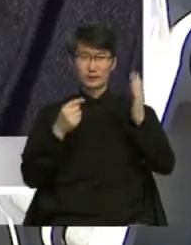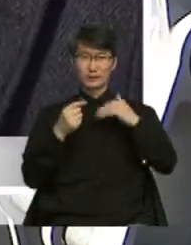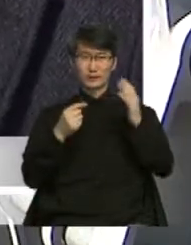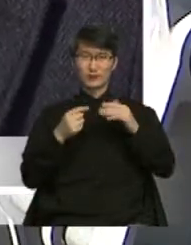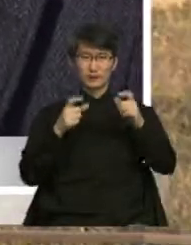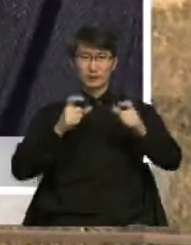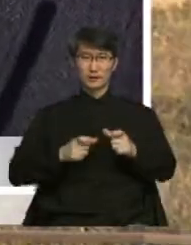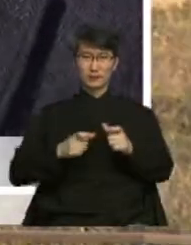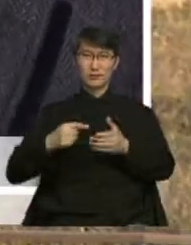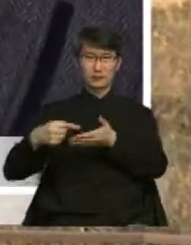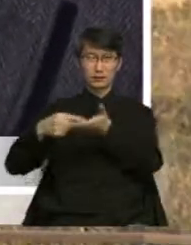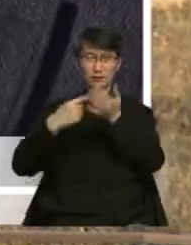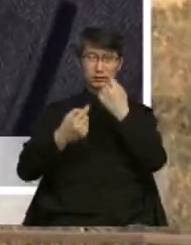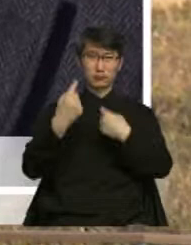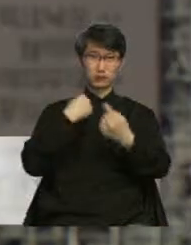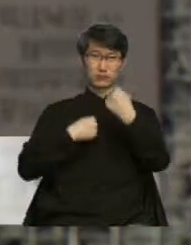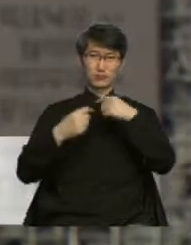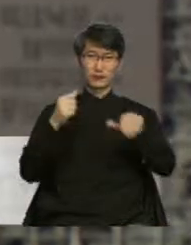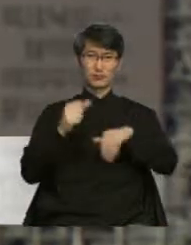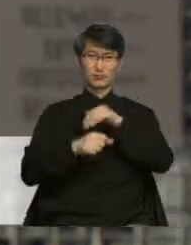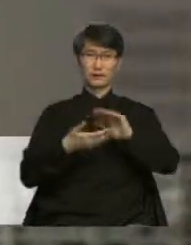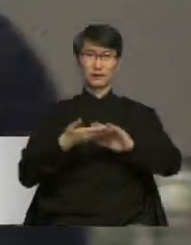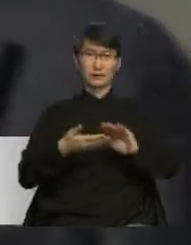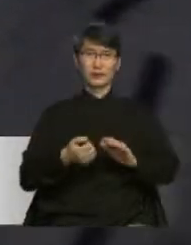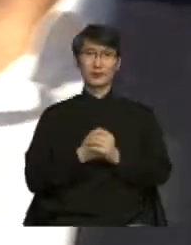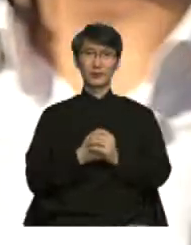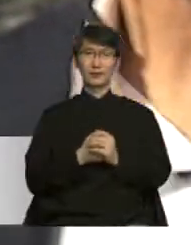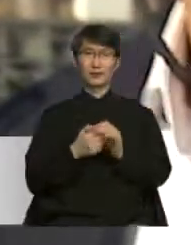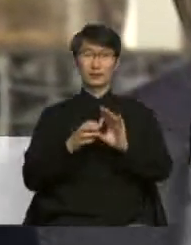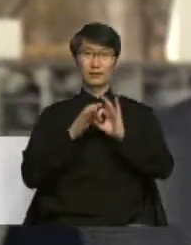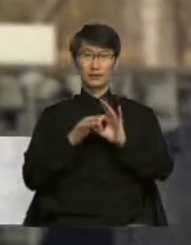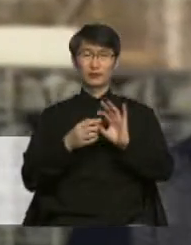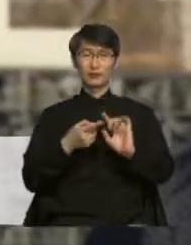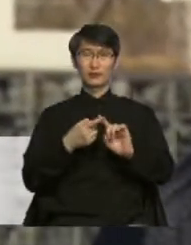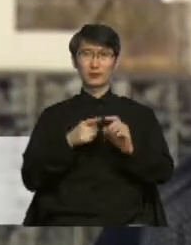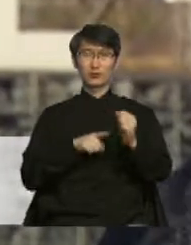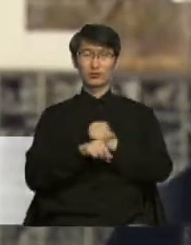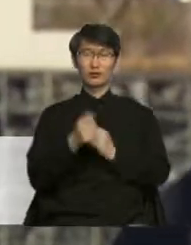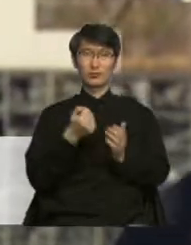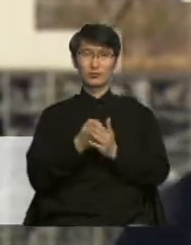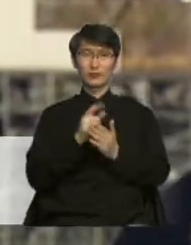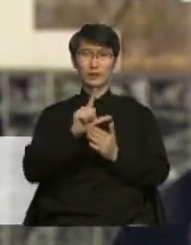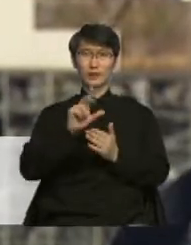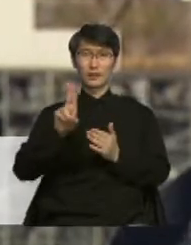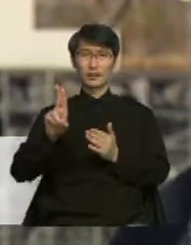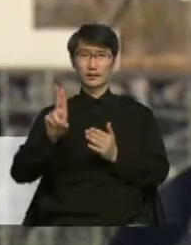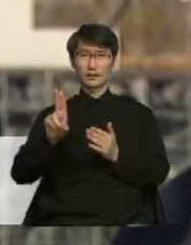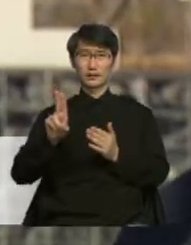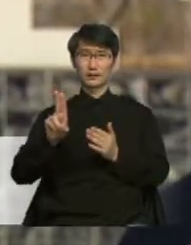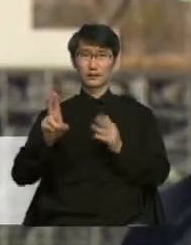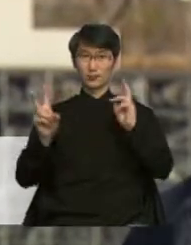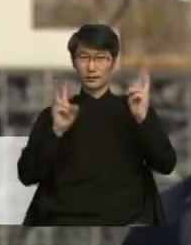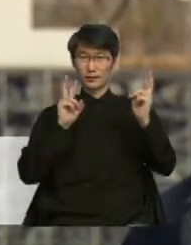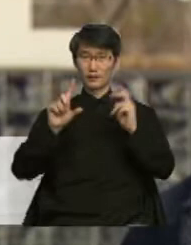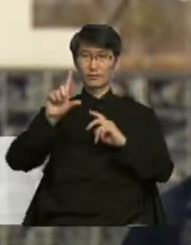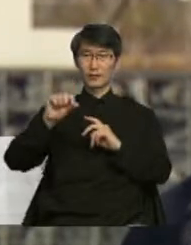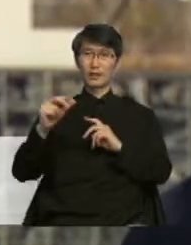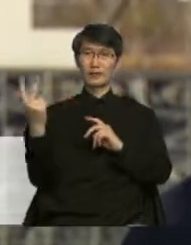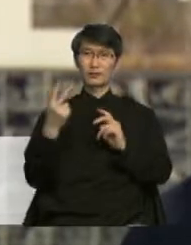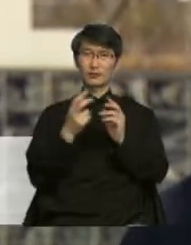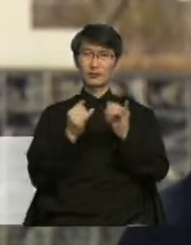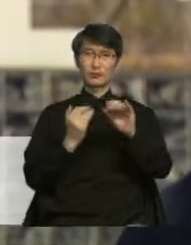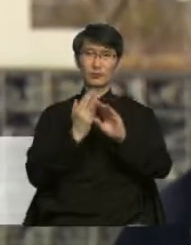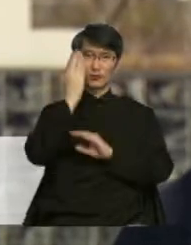엄청난 주민들의 민원이 쏟아지고 있는 상황입니다. 관련해서 그거 같은 이유 때문에 이제 LH 공사에 주민